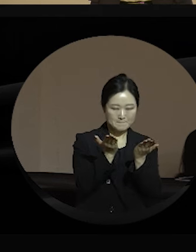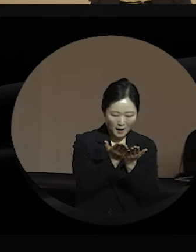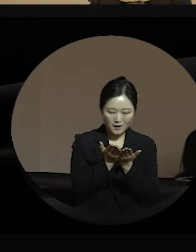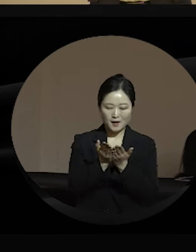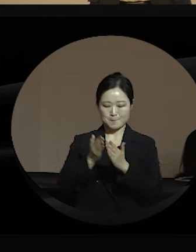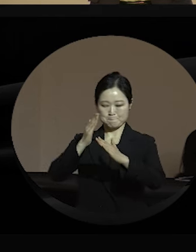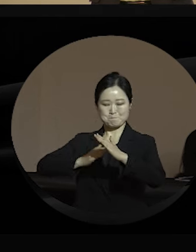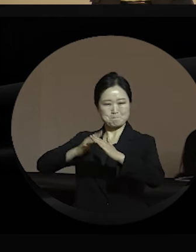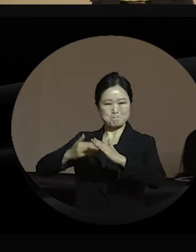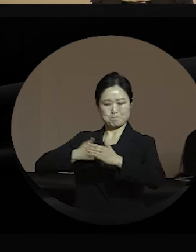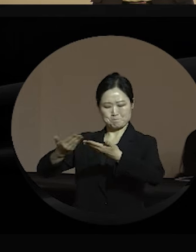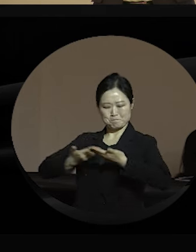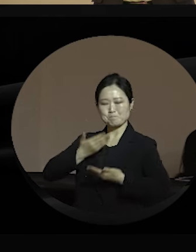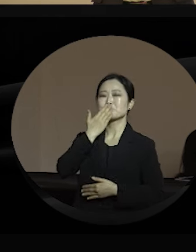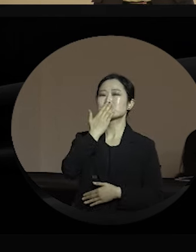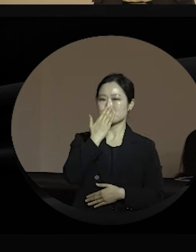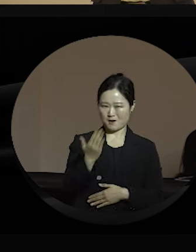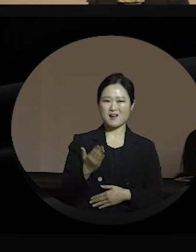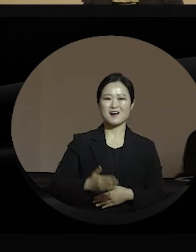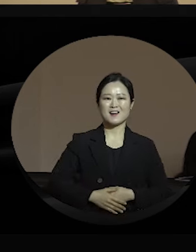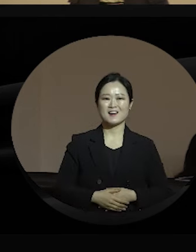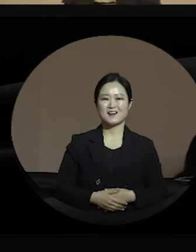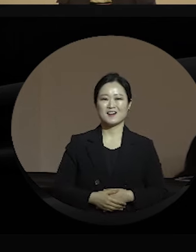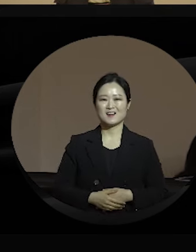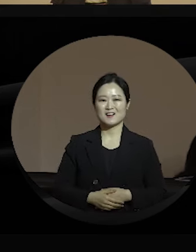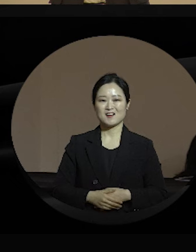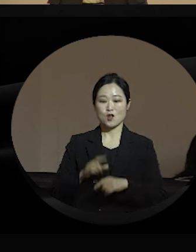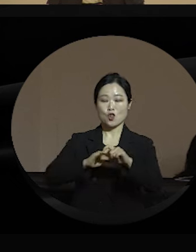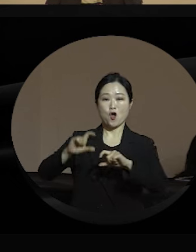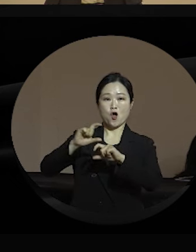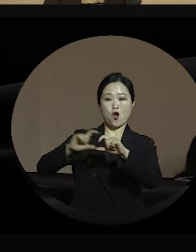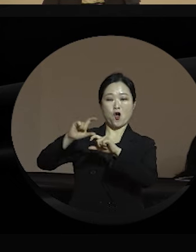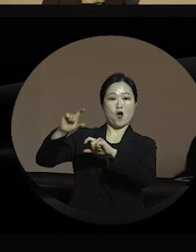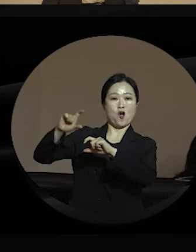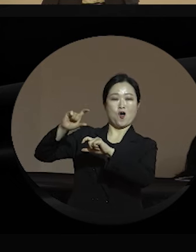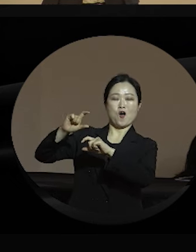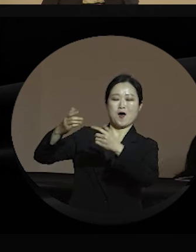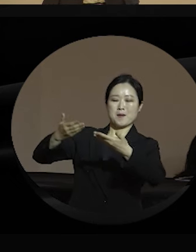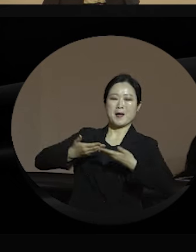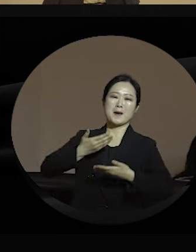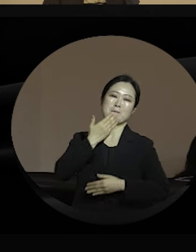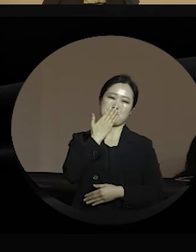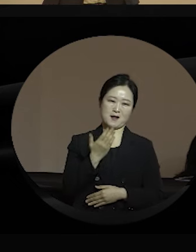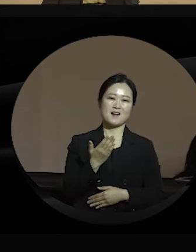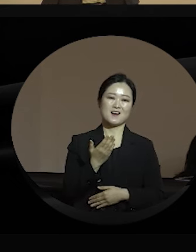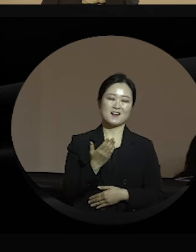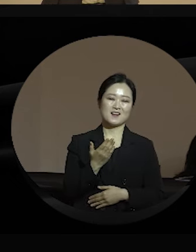아이들은 피드백을 이용해서 또 늘고 또 늘고 더 늘 수 있어요. 즉각적인 빠른 그